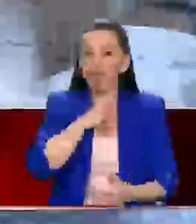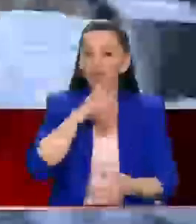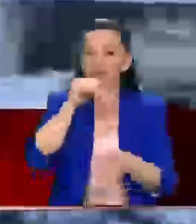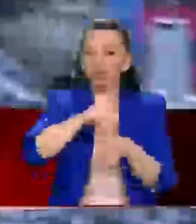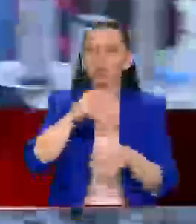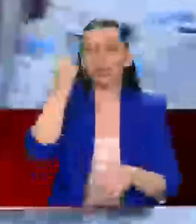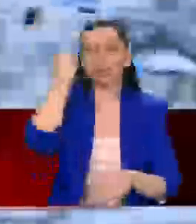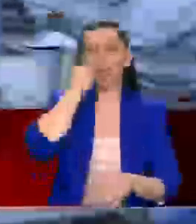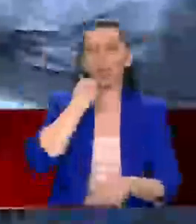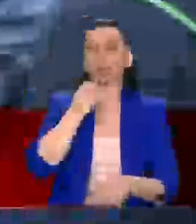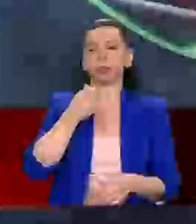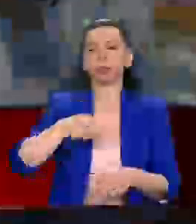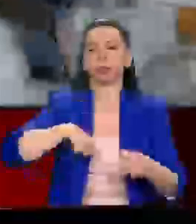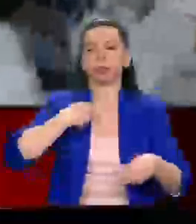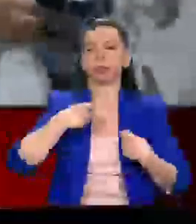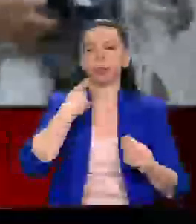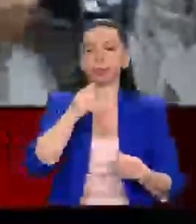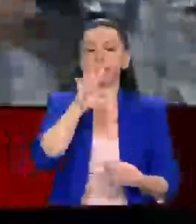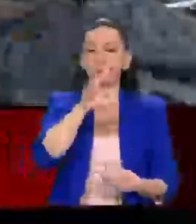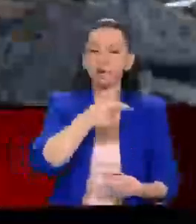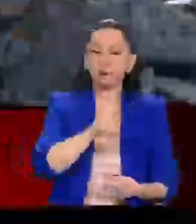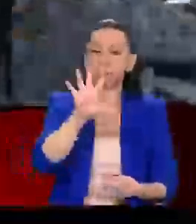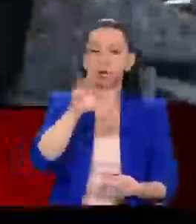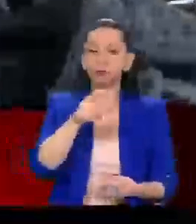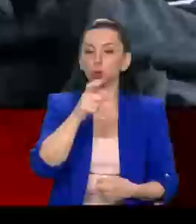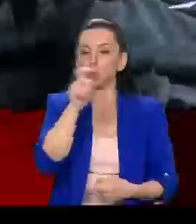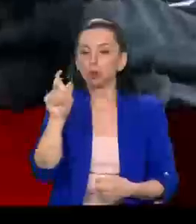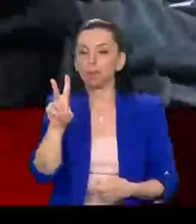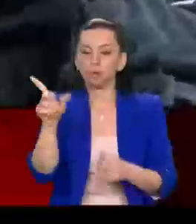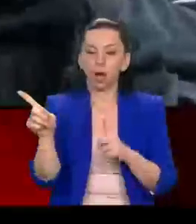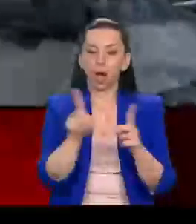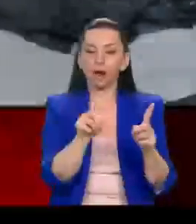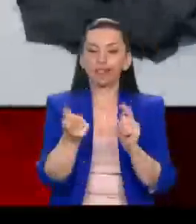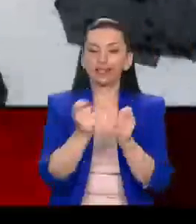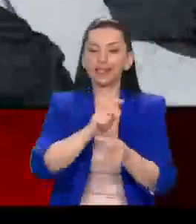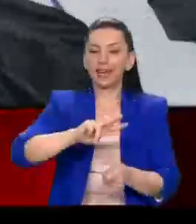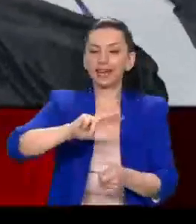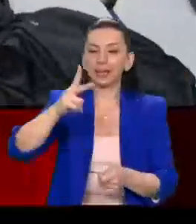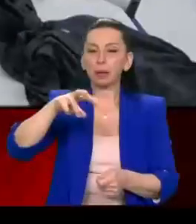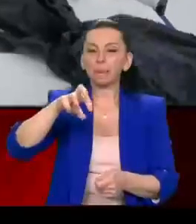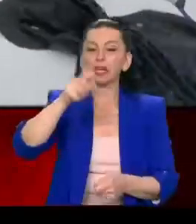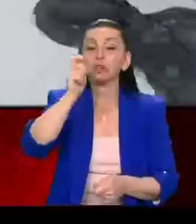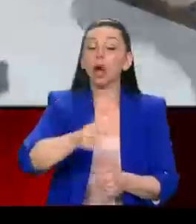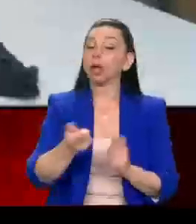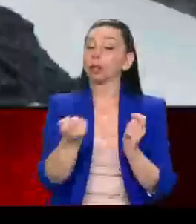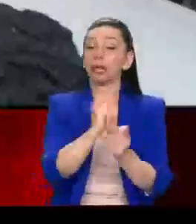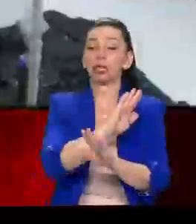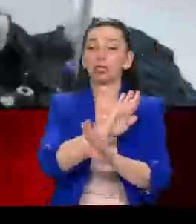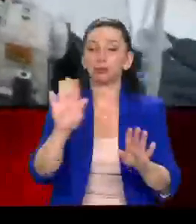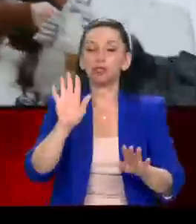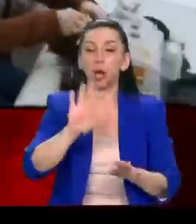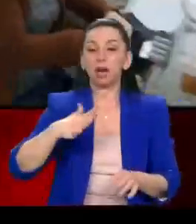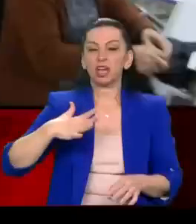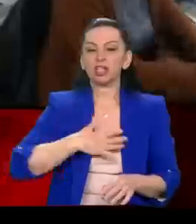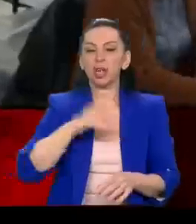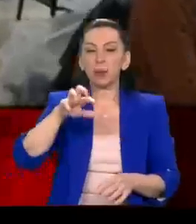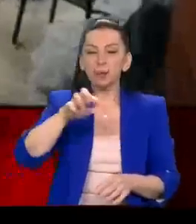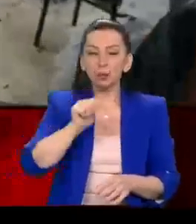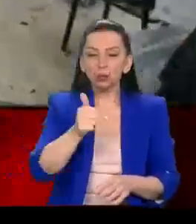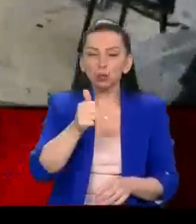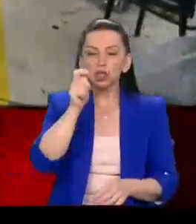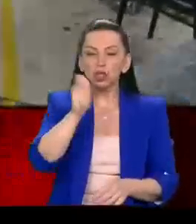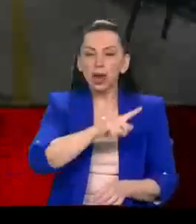içinse yalandır, iftiradır diyerek 5000 ile 5975 arasında değişen kademeli prim şartının değişmeyeceğini söyledi. Ancak CHP prim gün